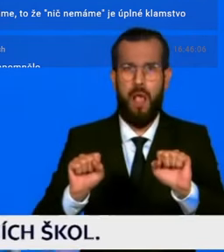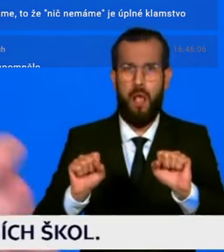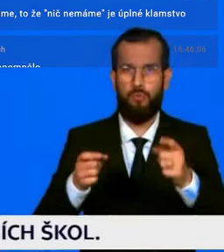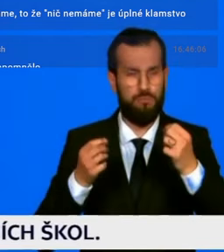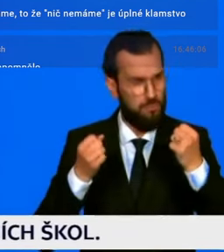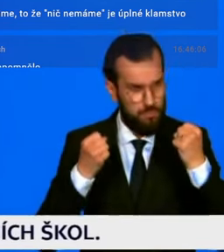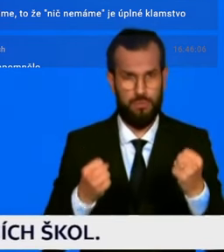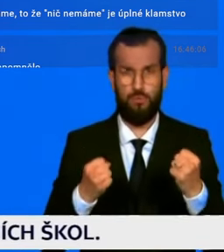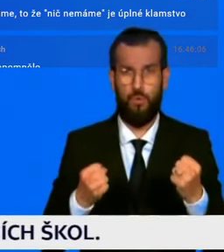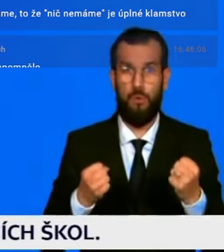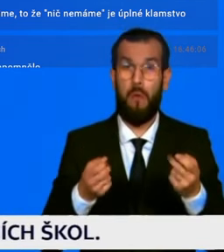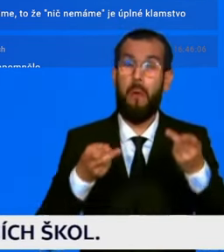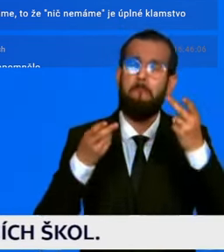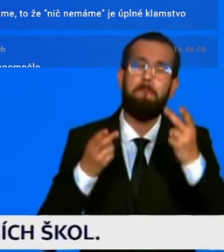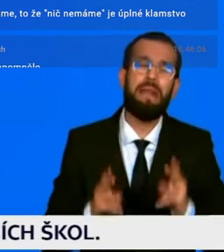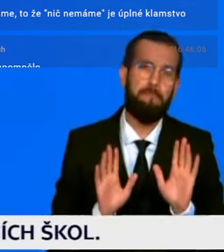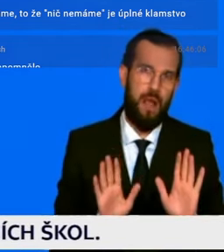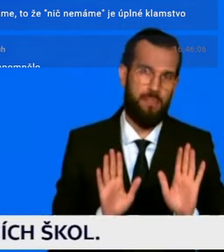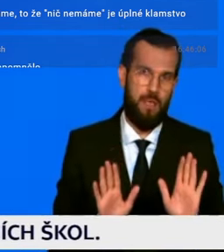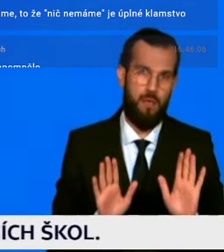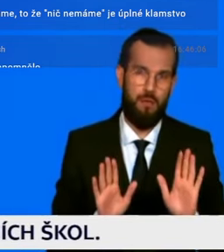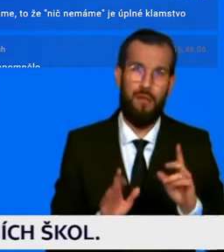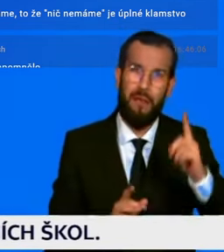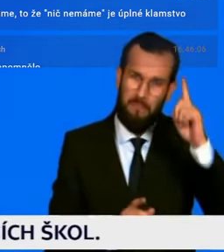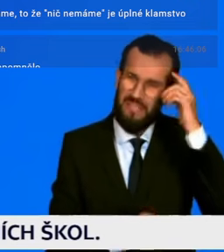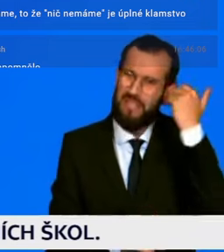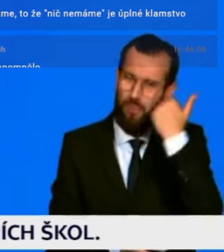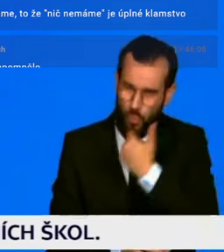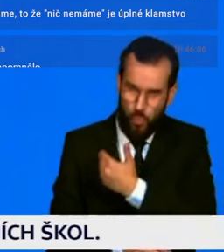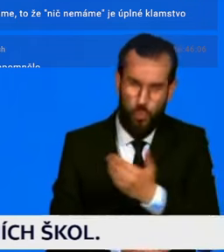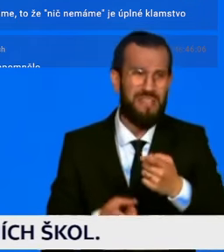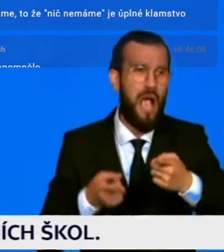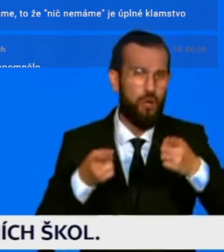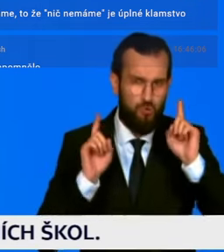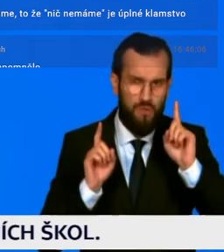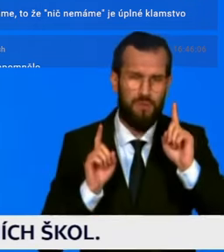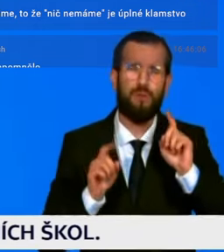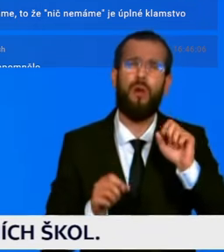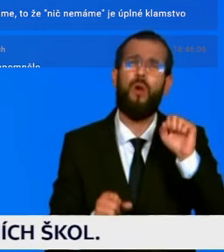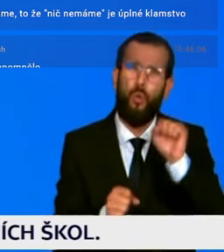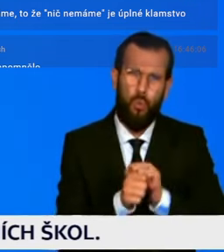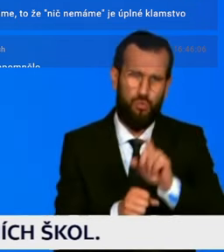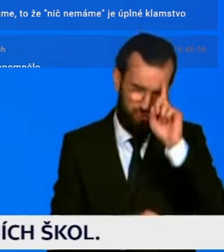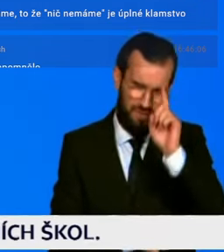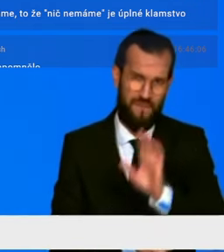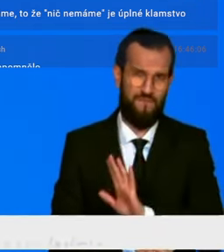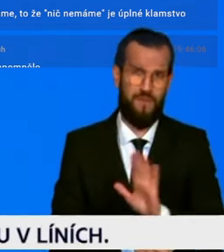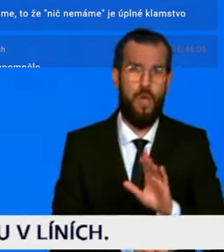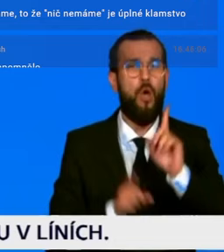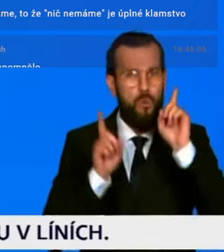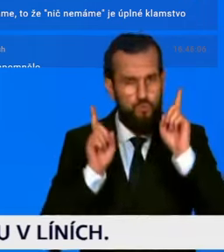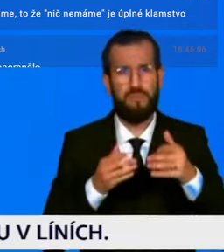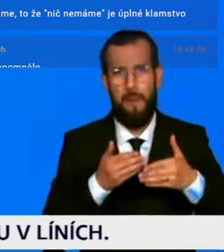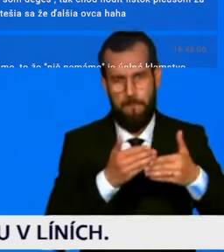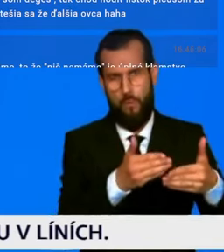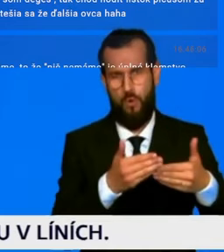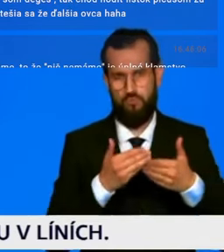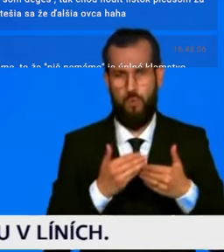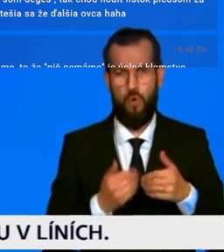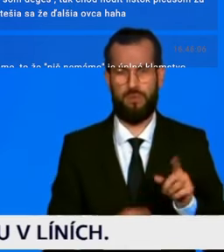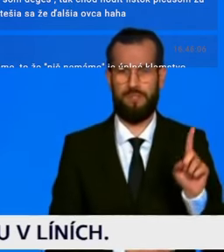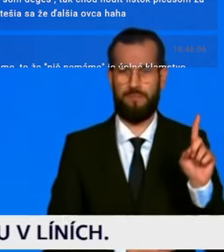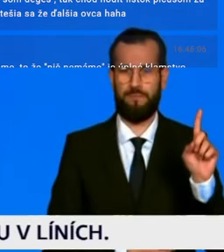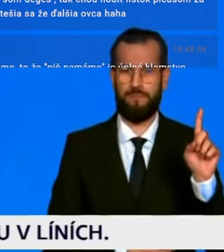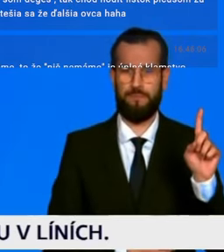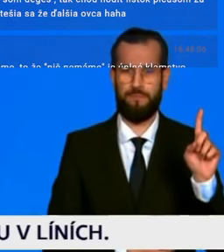máme keby na to prišlo tak ja si myslím že občania Slovenskej republiky veľmi dobre vedia že si musíme vzájomne pomôcť len krátko